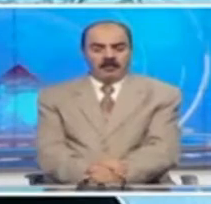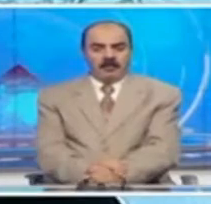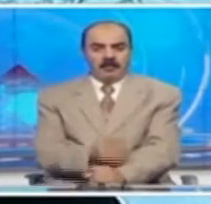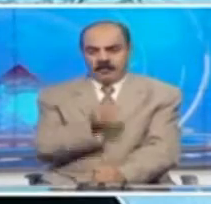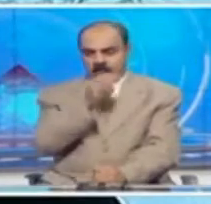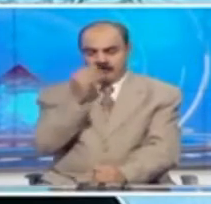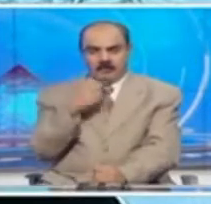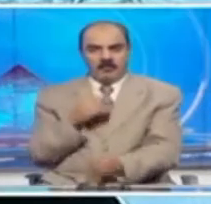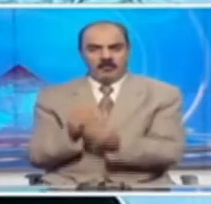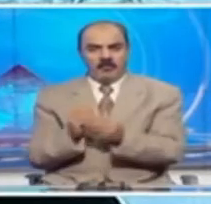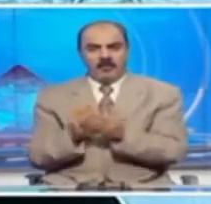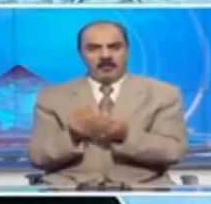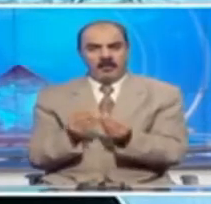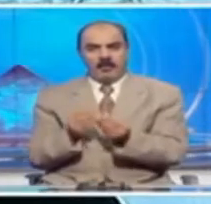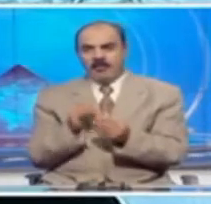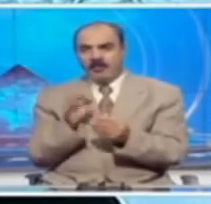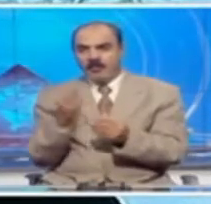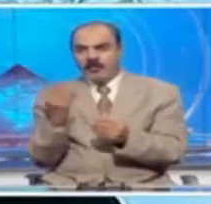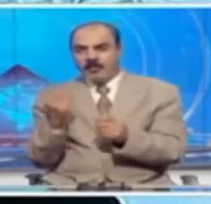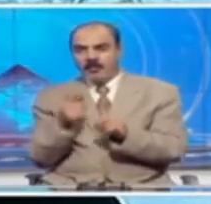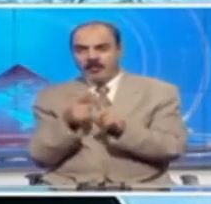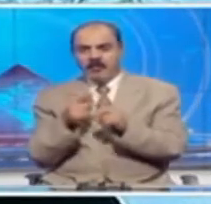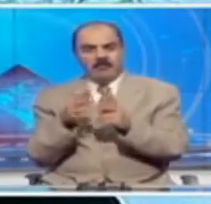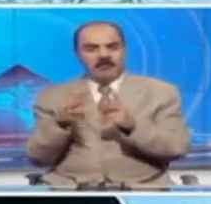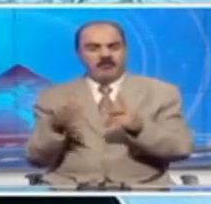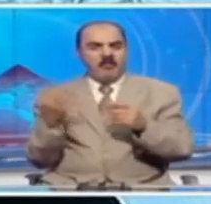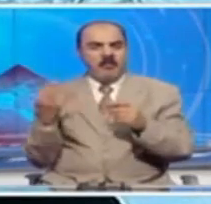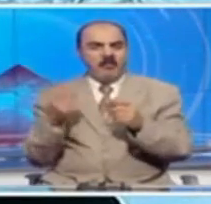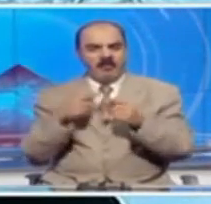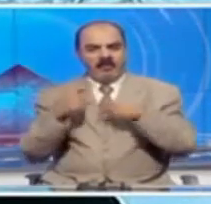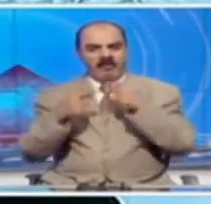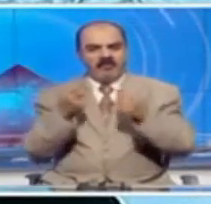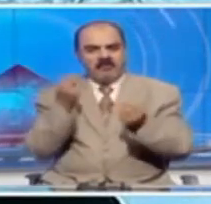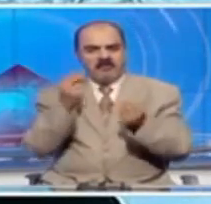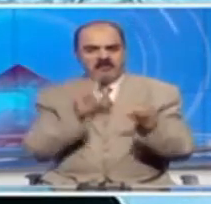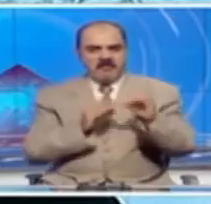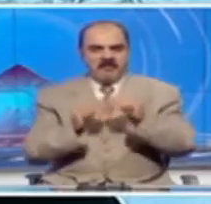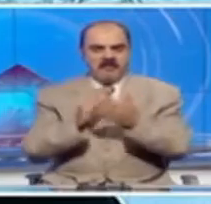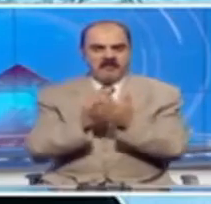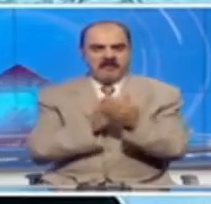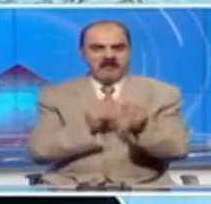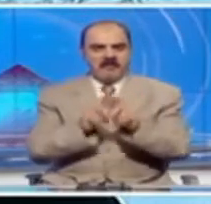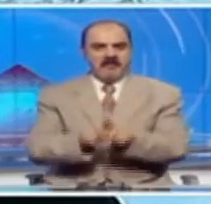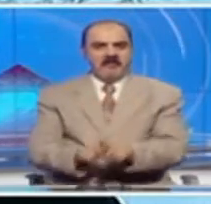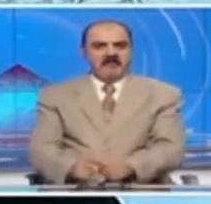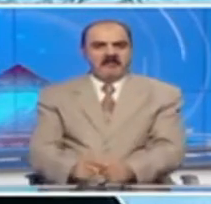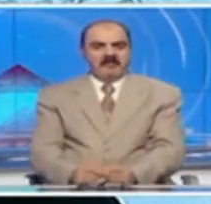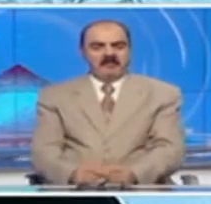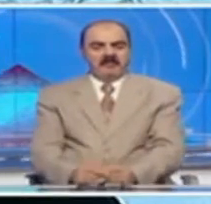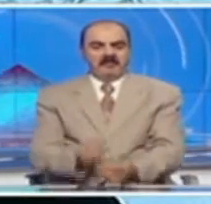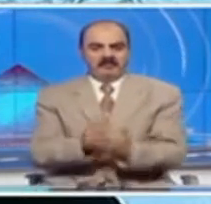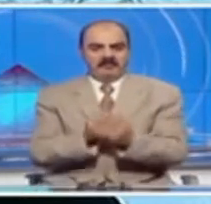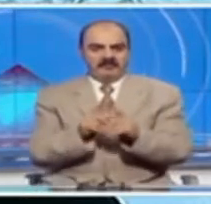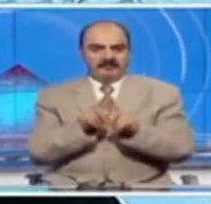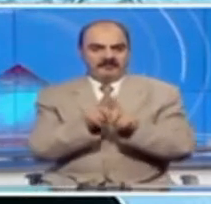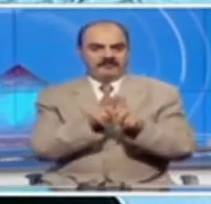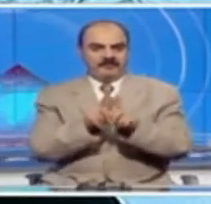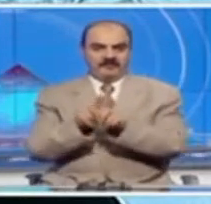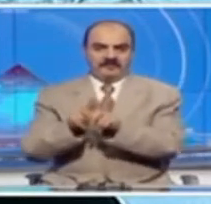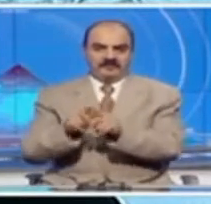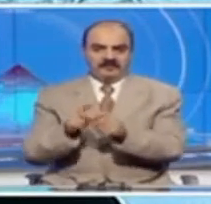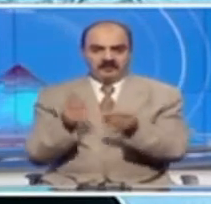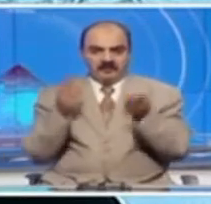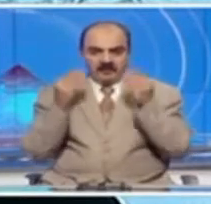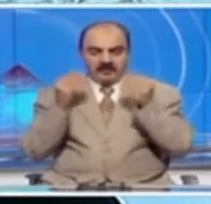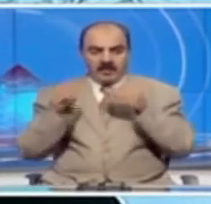من شك أن مثل هذا النمط المتفرد من الدبلوماسية العلمية يتوح الفرصة